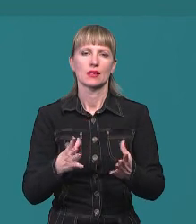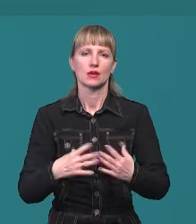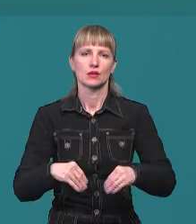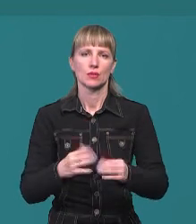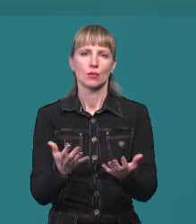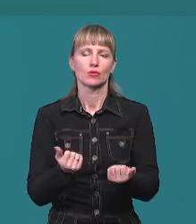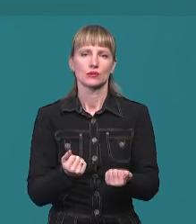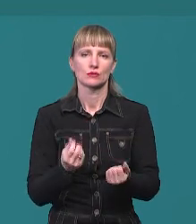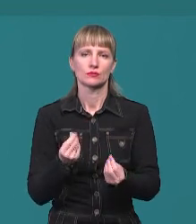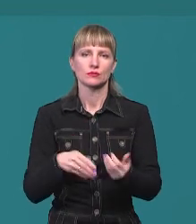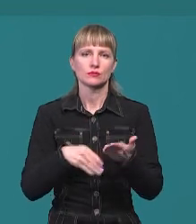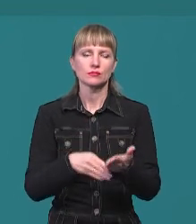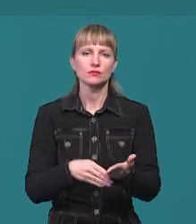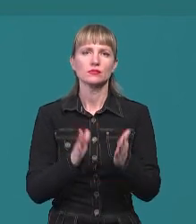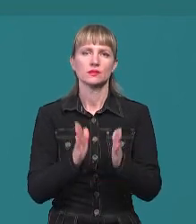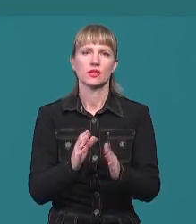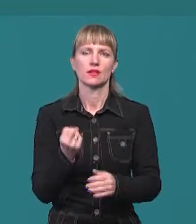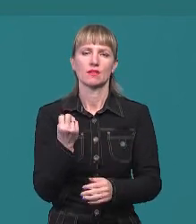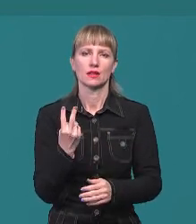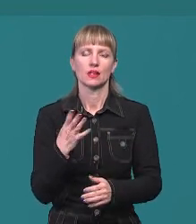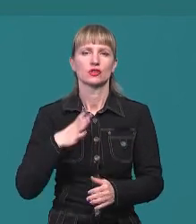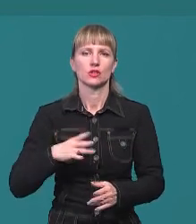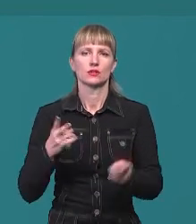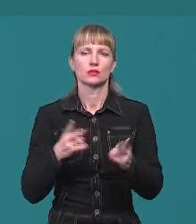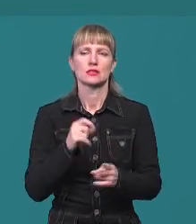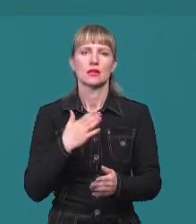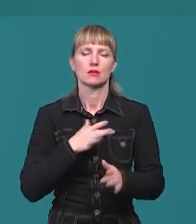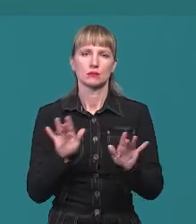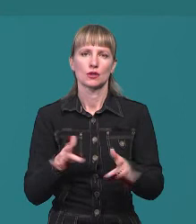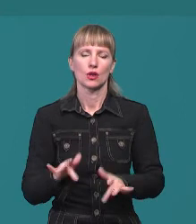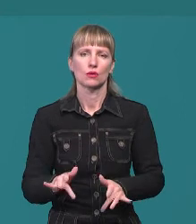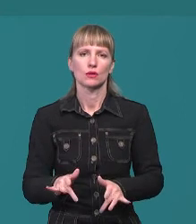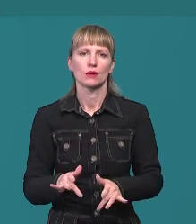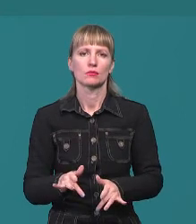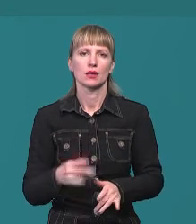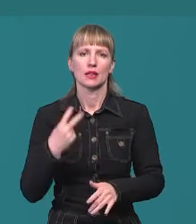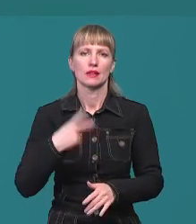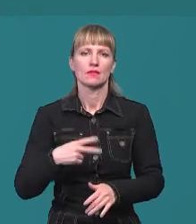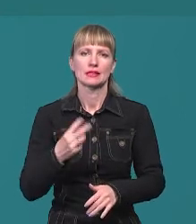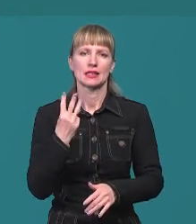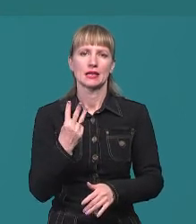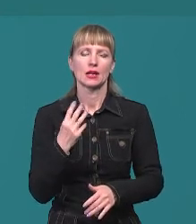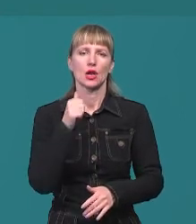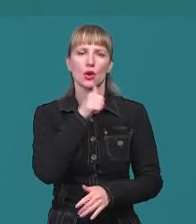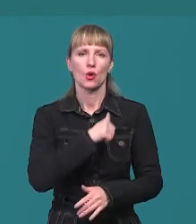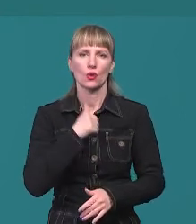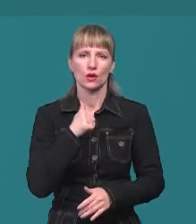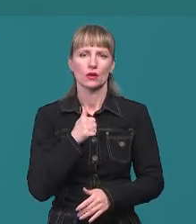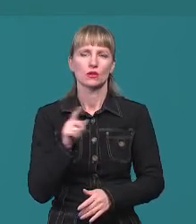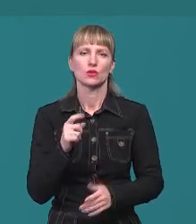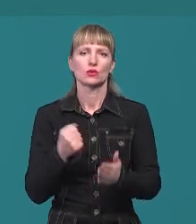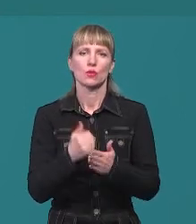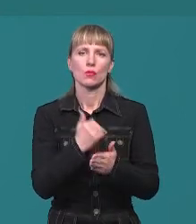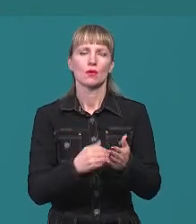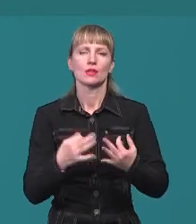році отримали компенсацію тільки 12. Чекати доведеться, за нашими підрахунками, 23 роки. Це щодо